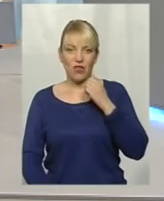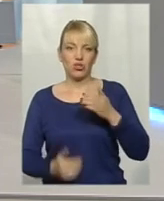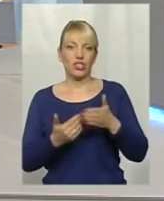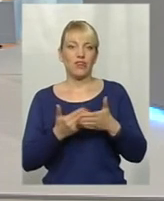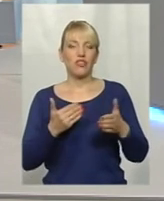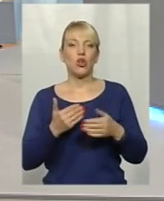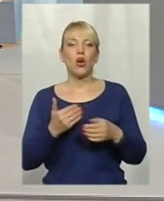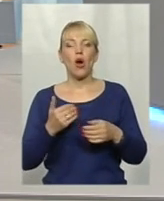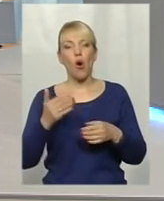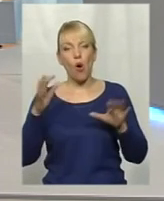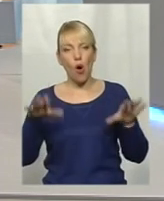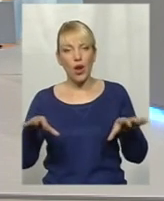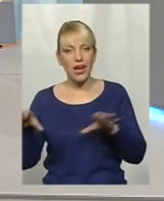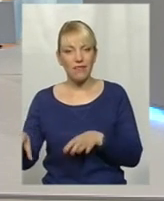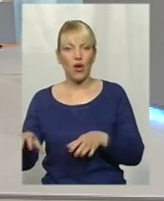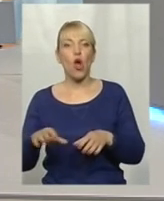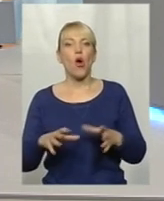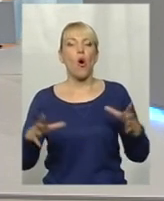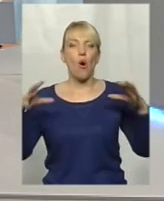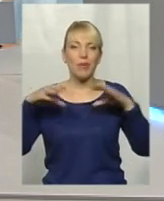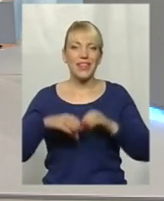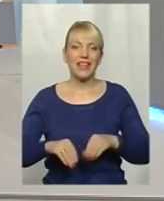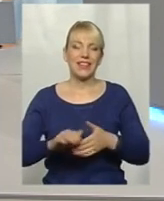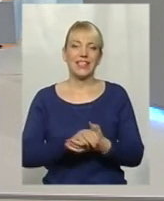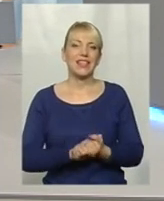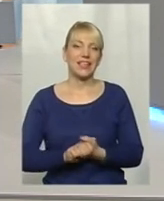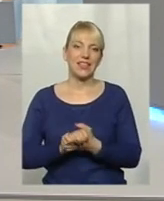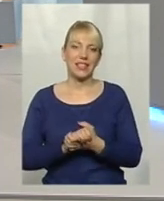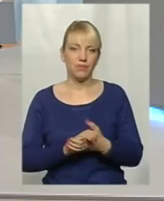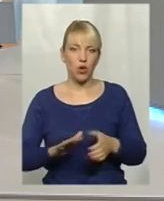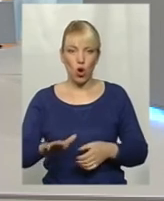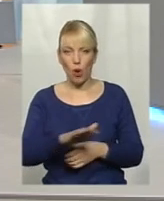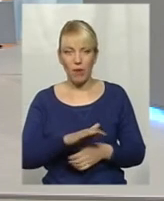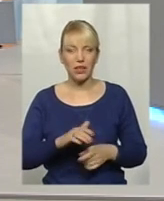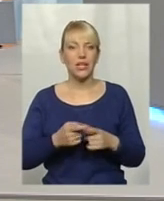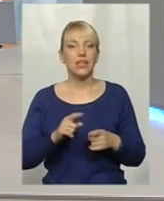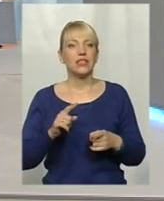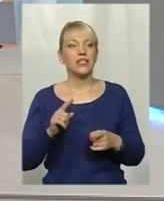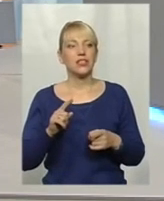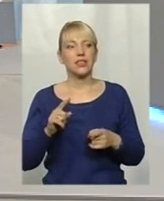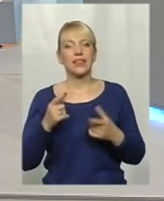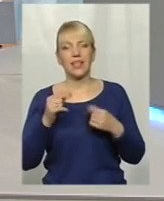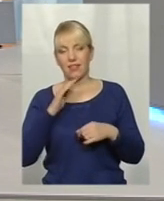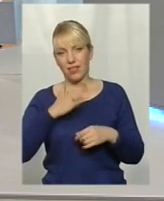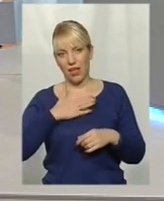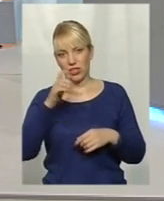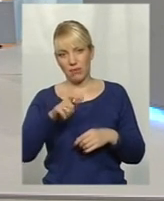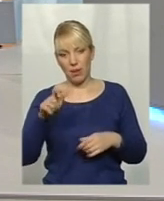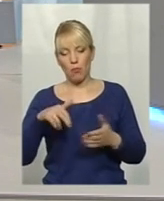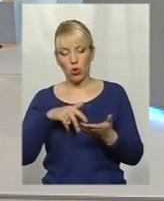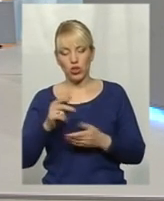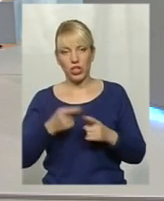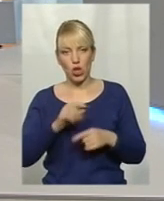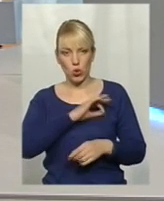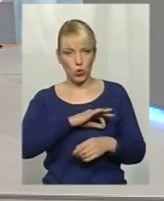тергромад, де наші мешканці вже пройшли, скажімо так, у той